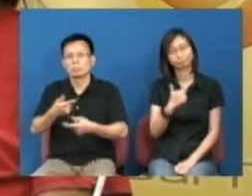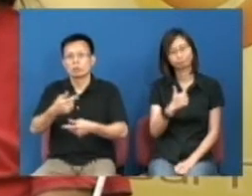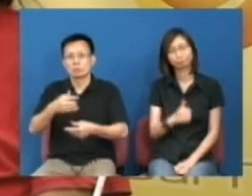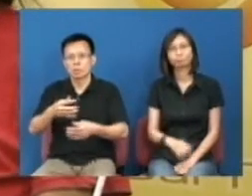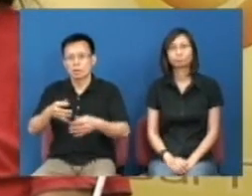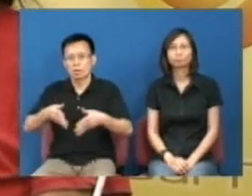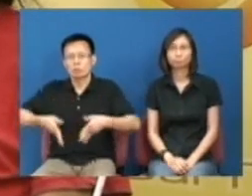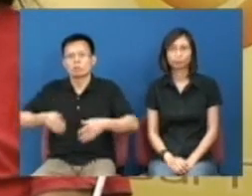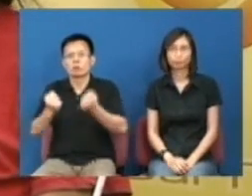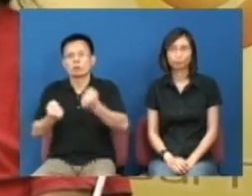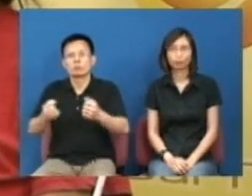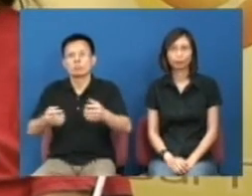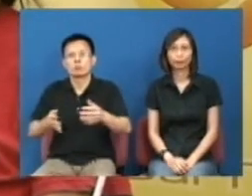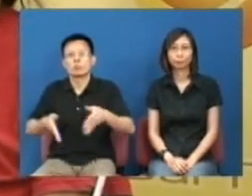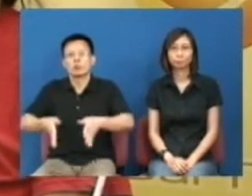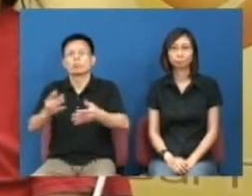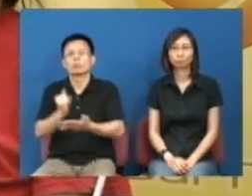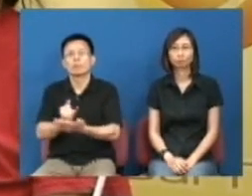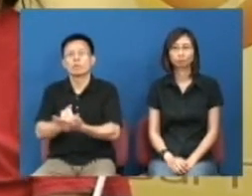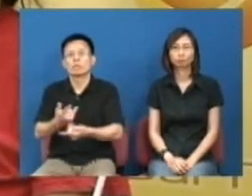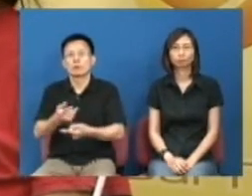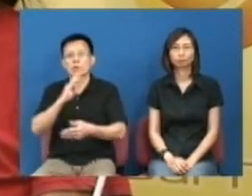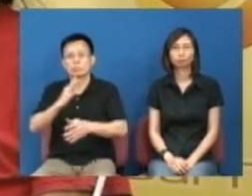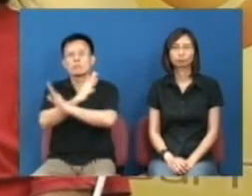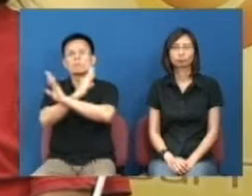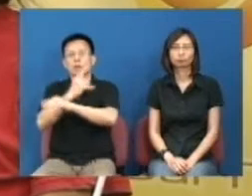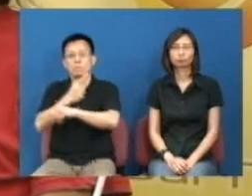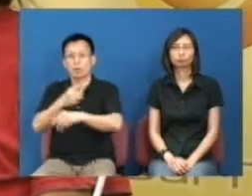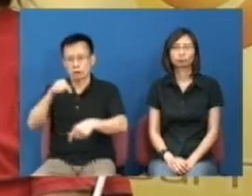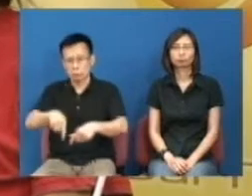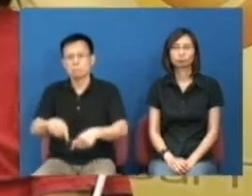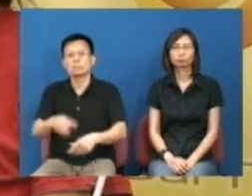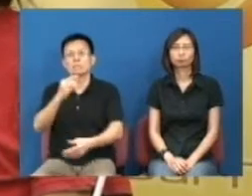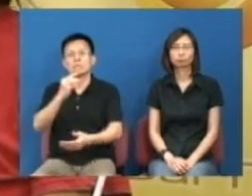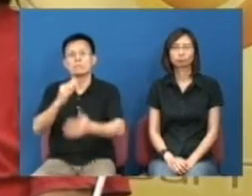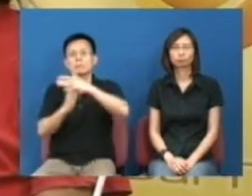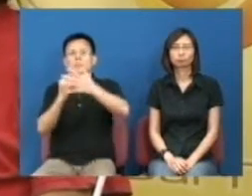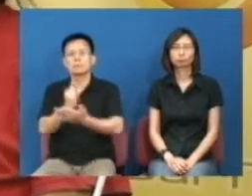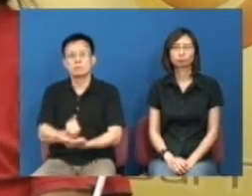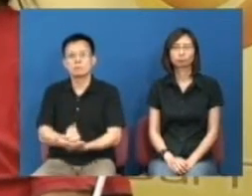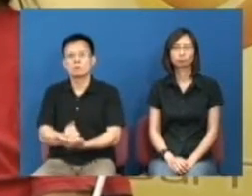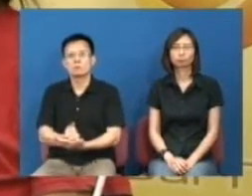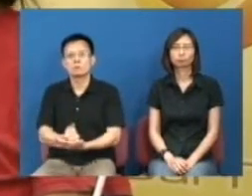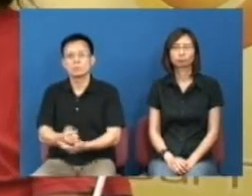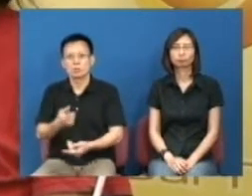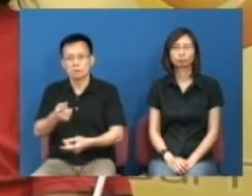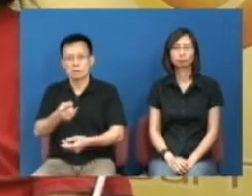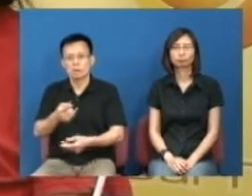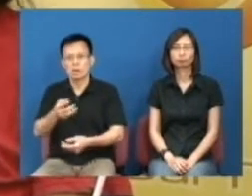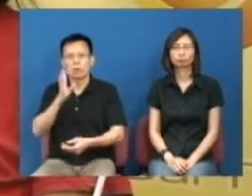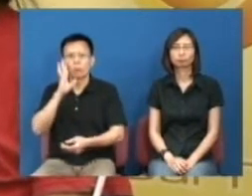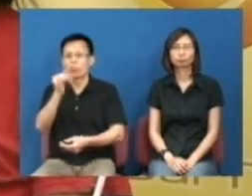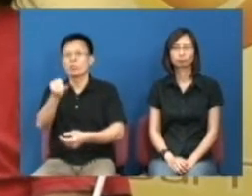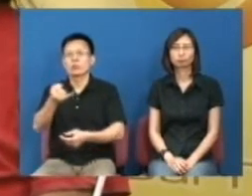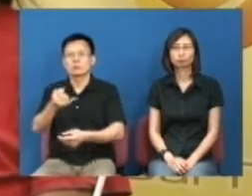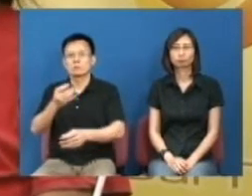如果你警方無理阻撓的時候，我們就原地停。即是我覺得你跟他鬥爭就是這樣，你無意的阻撓，我